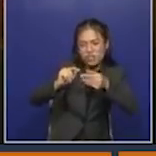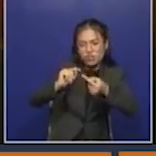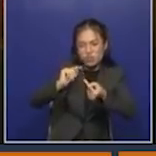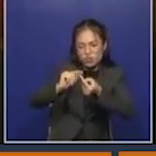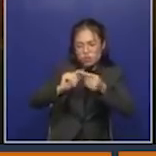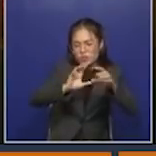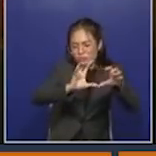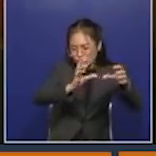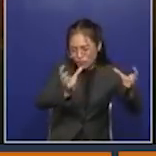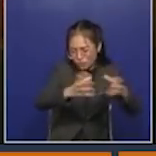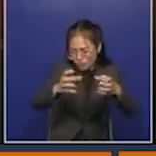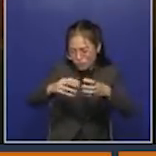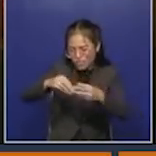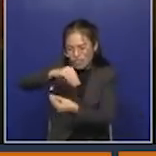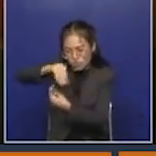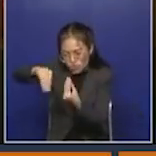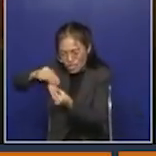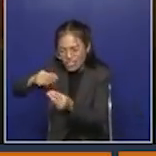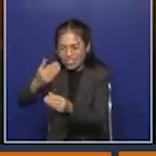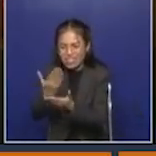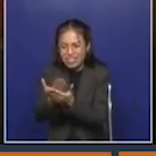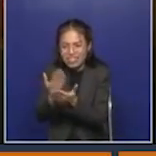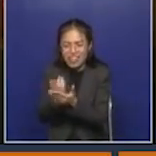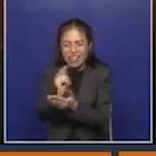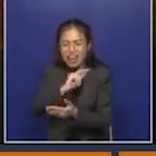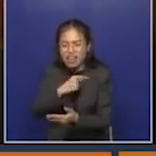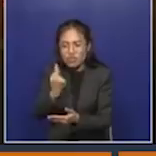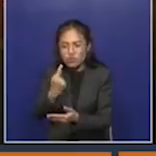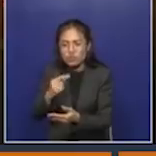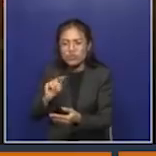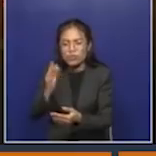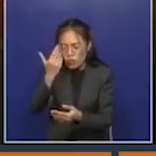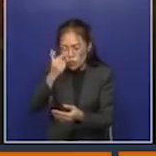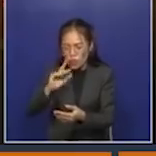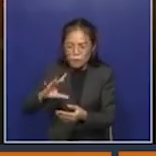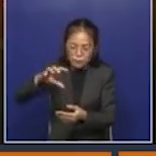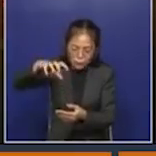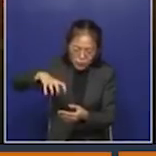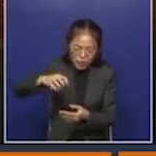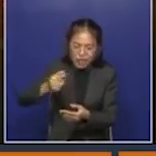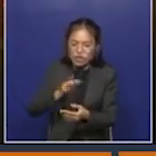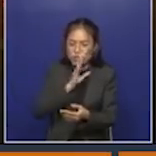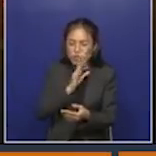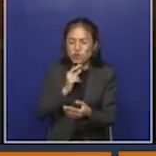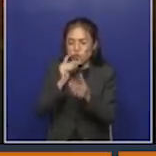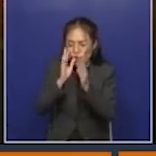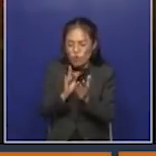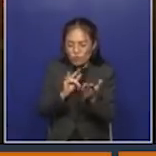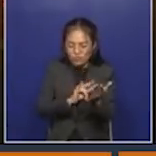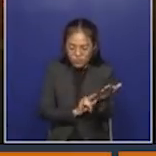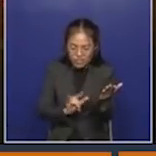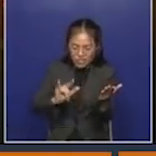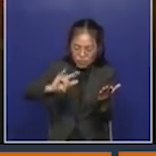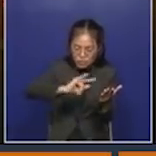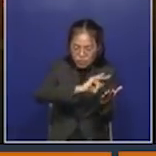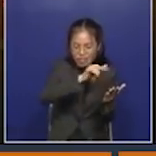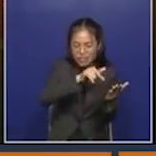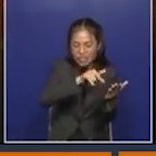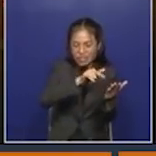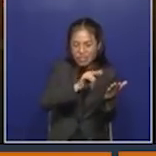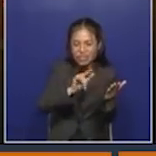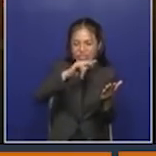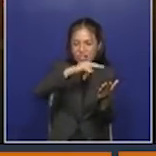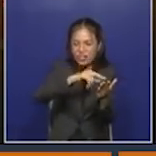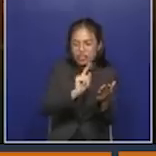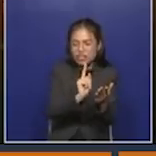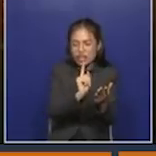ได้นะโดยเฉพาะสนามบินที่ต้องมีไว้เพื่อการันตีการเข้าถึงการเดินทางของประชาชนแต่ว่าเราแยกไม่ออกเขาว่า